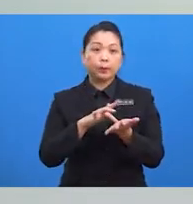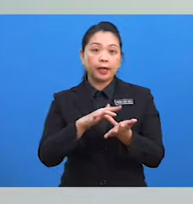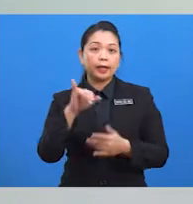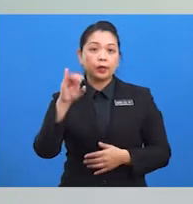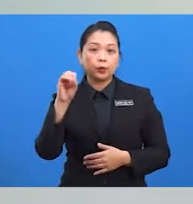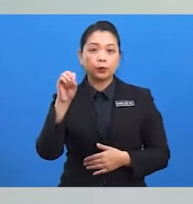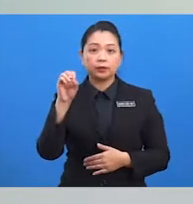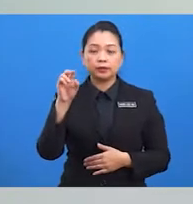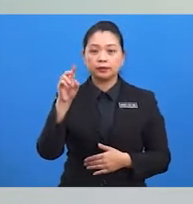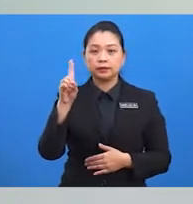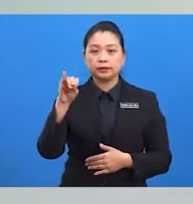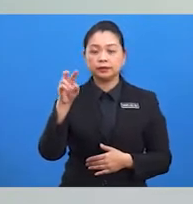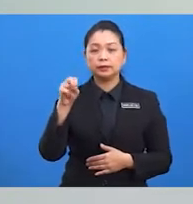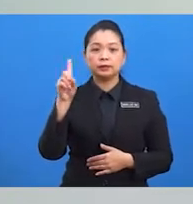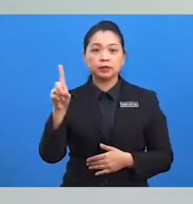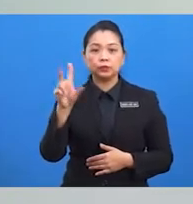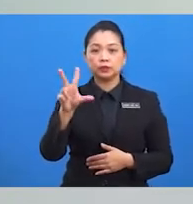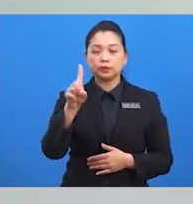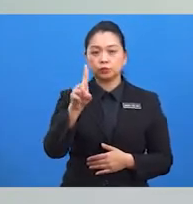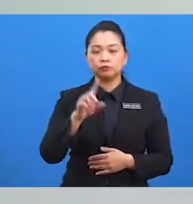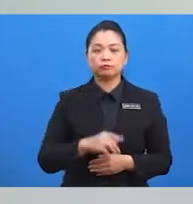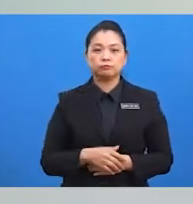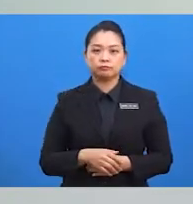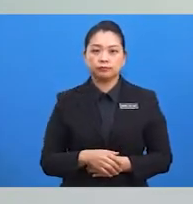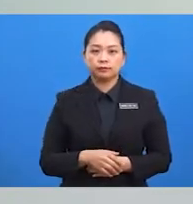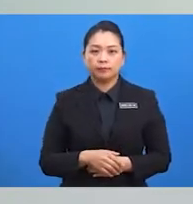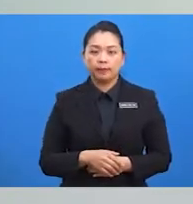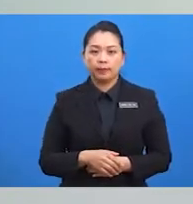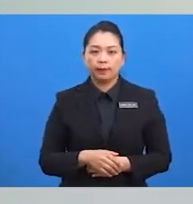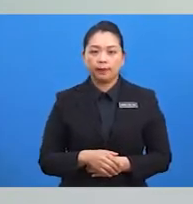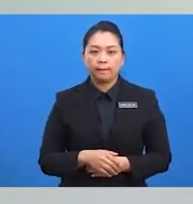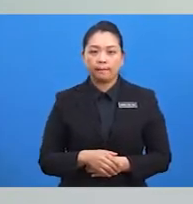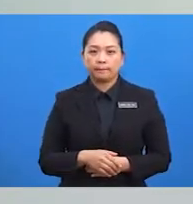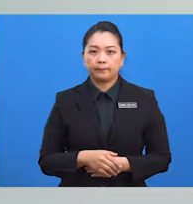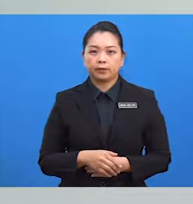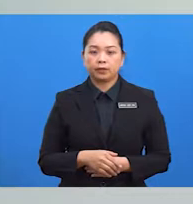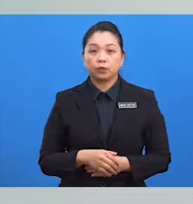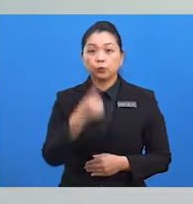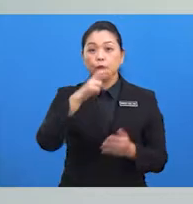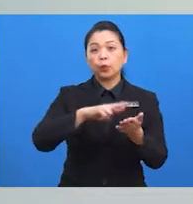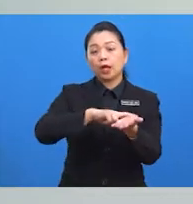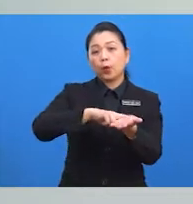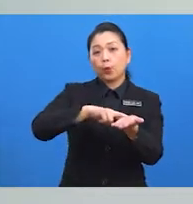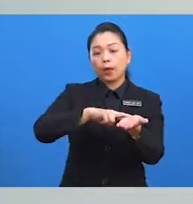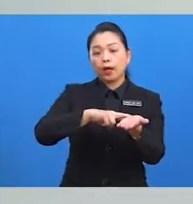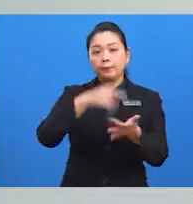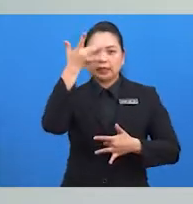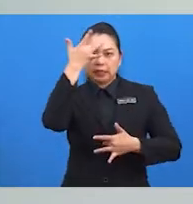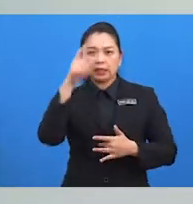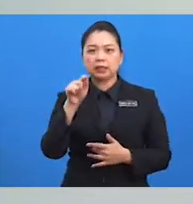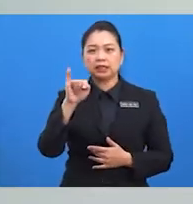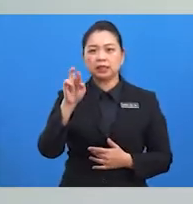131 ayudin 131 berfungsi untuk merawat penyakit tiroid